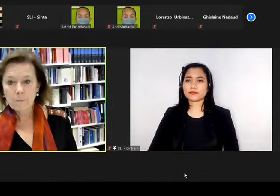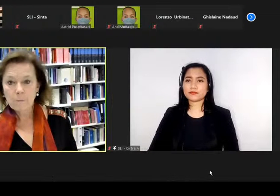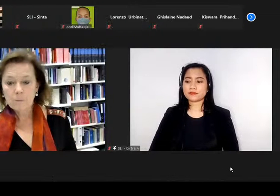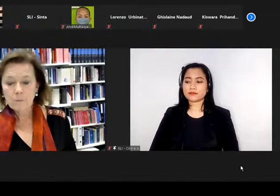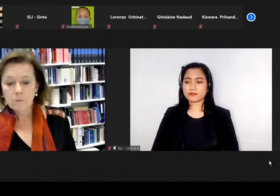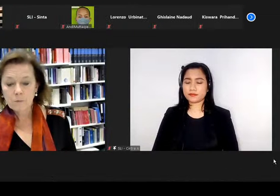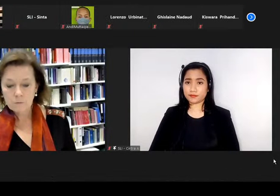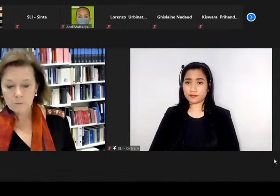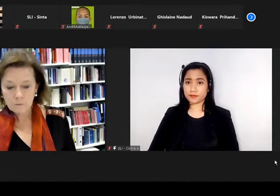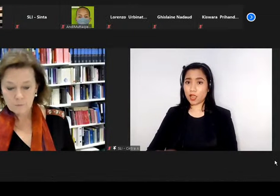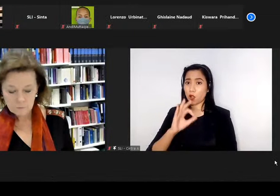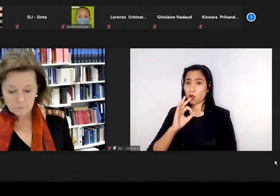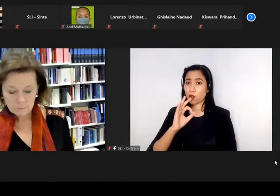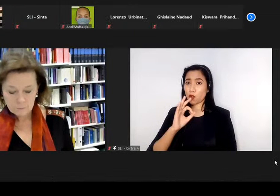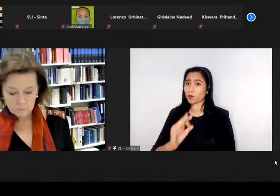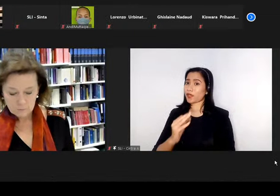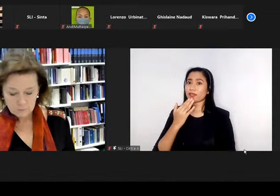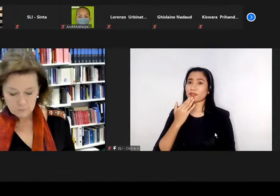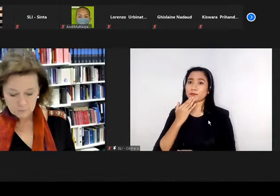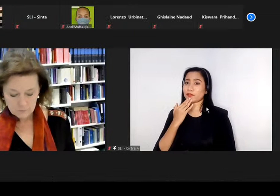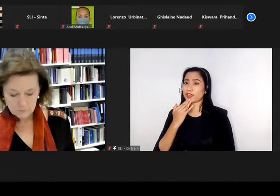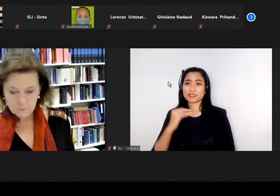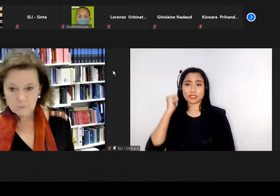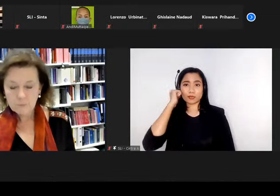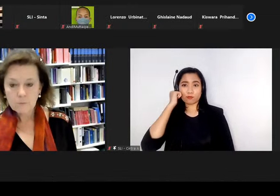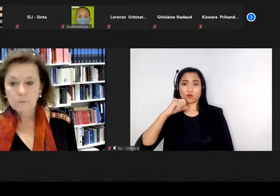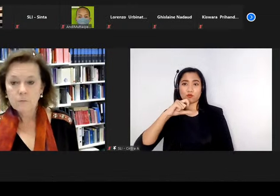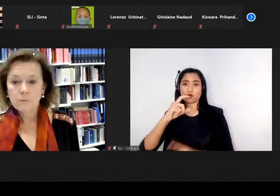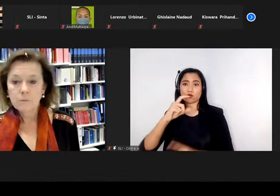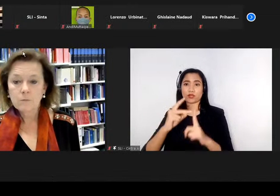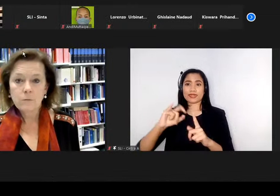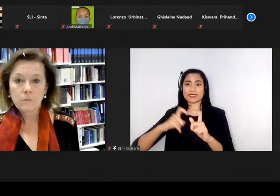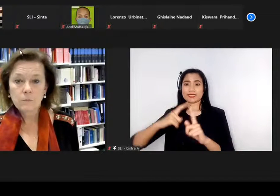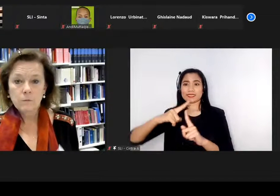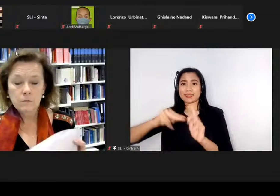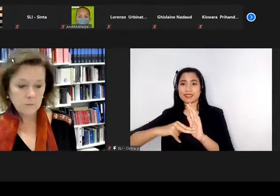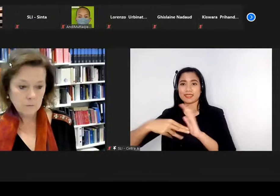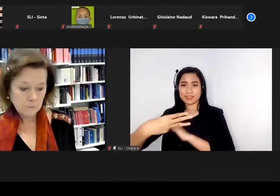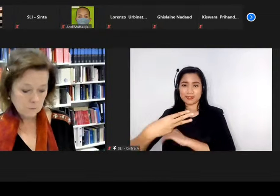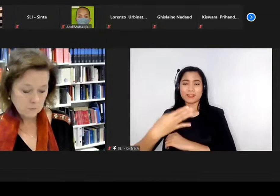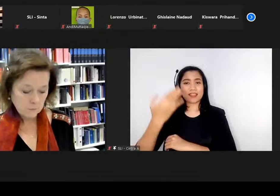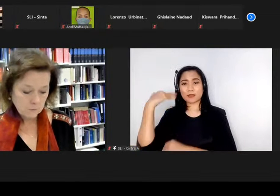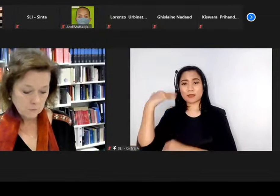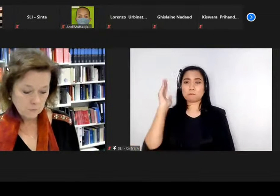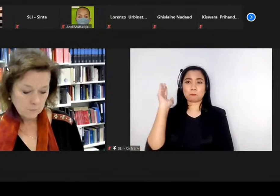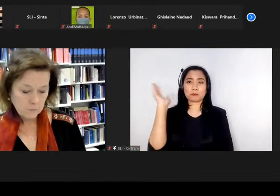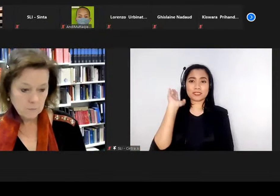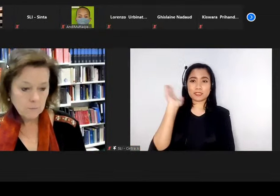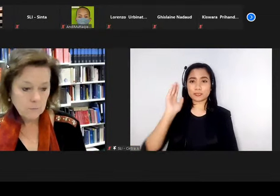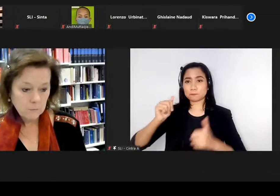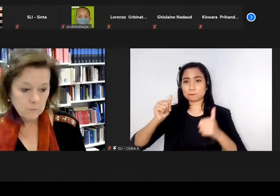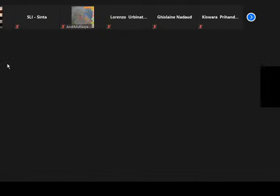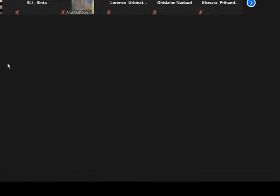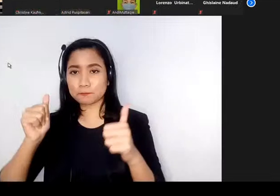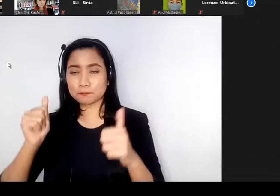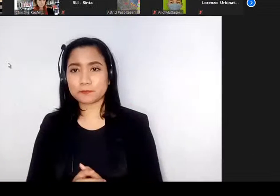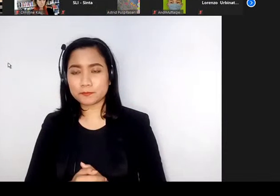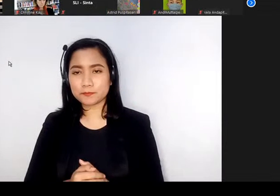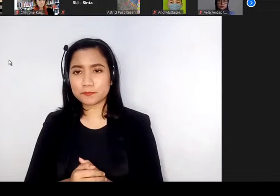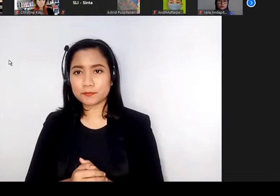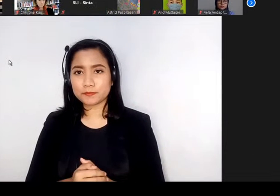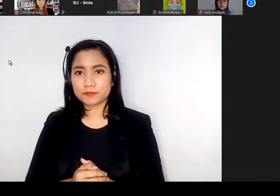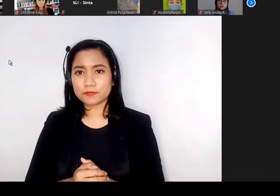Oke thank you terima kasih banyak Ibu Kristin atas presentasi yang sangat baik sekali Sebelum kita